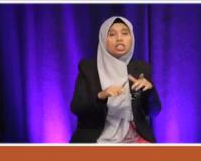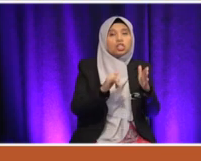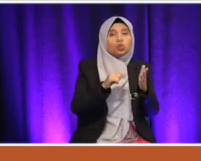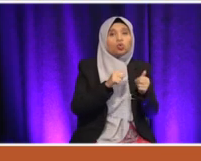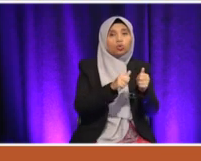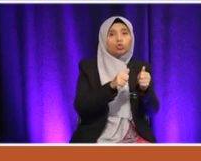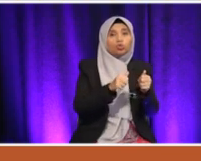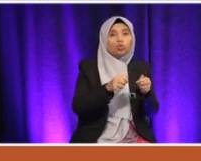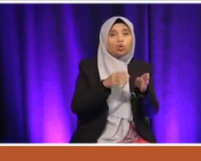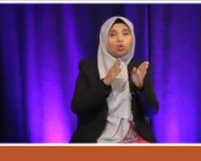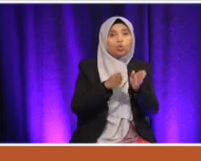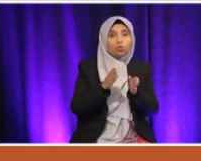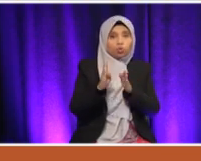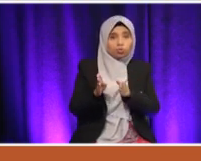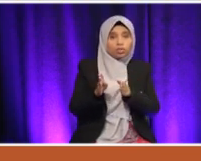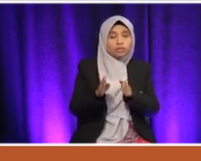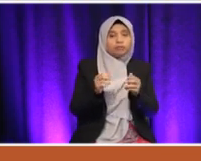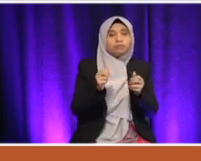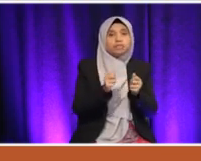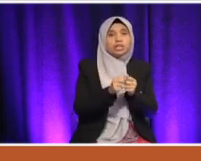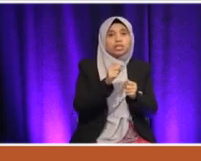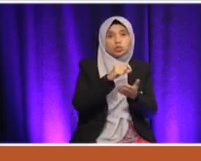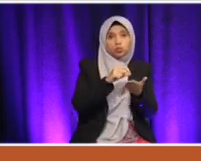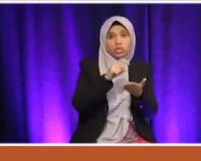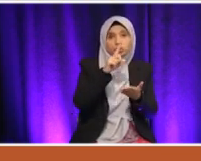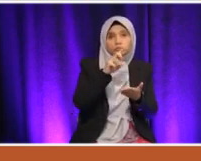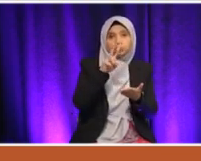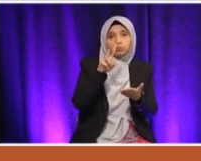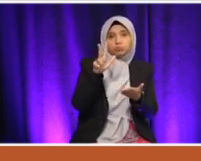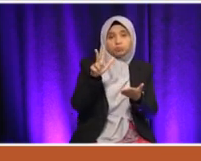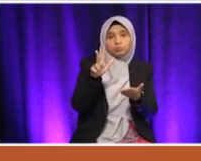dengan menulis 123 dan 5